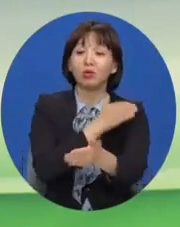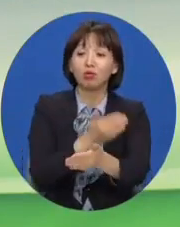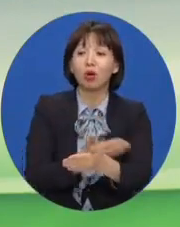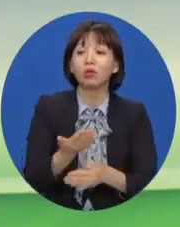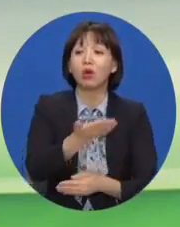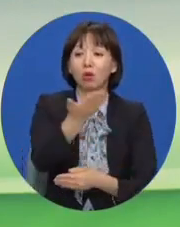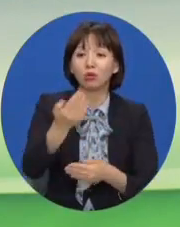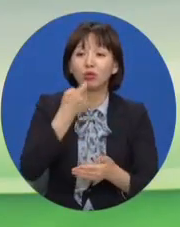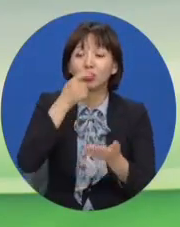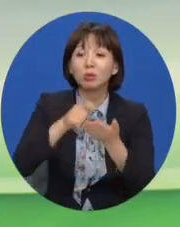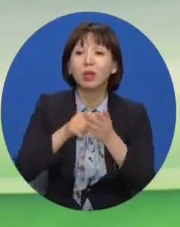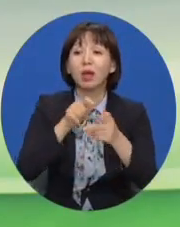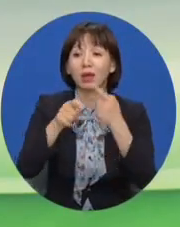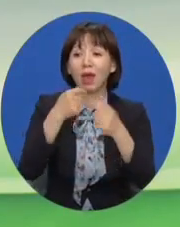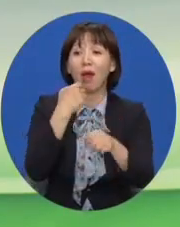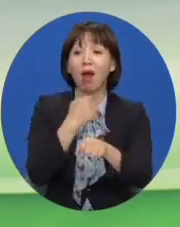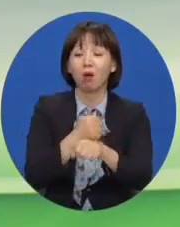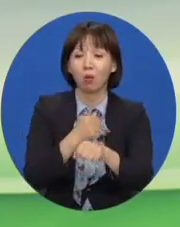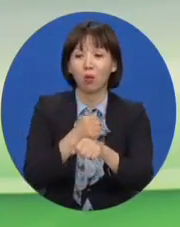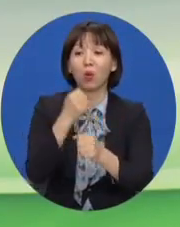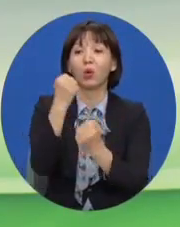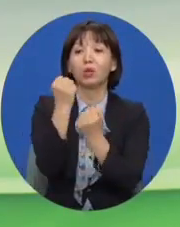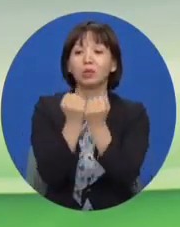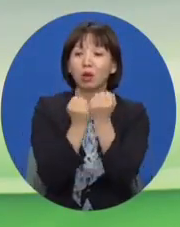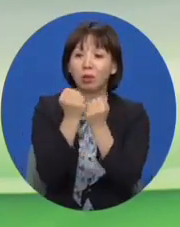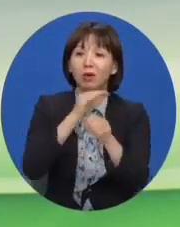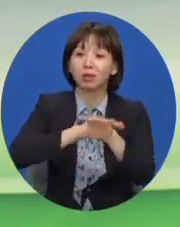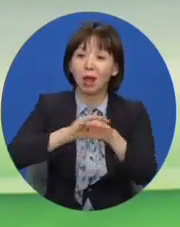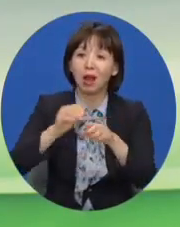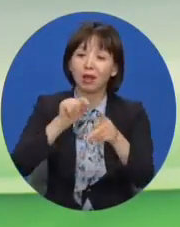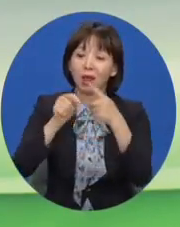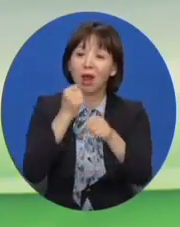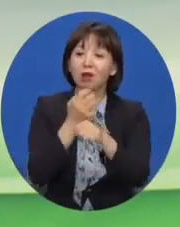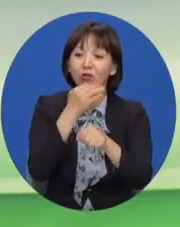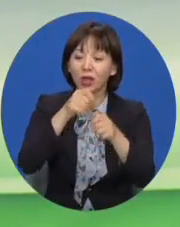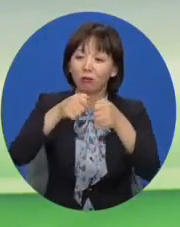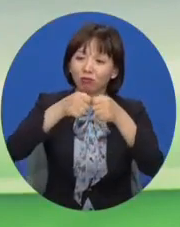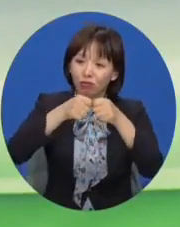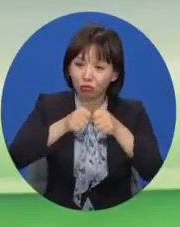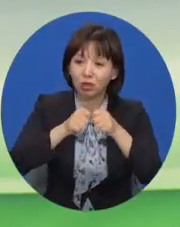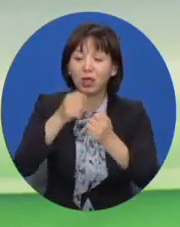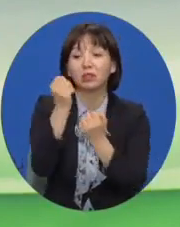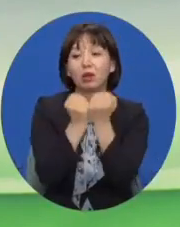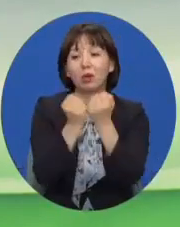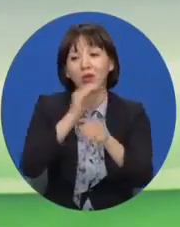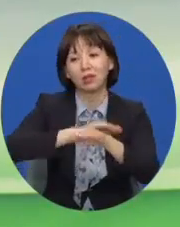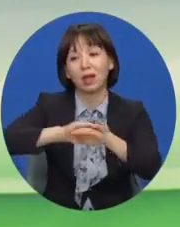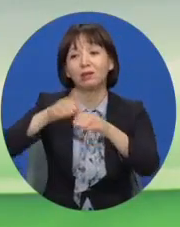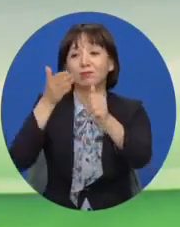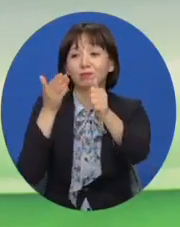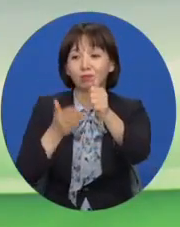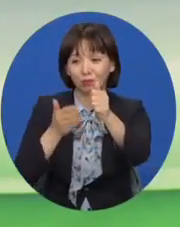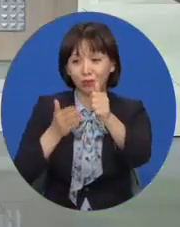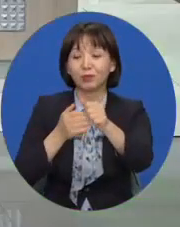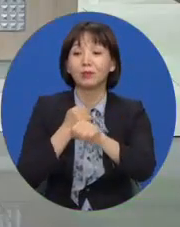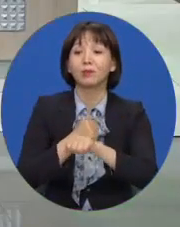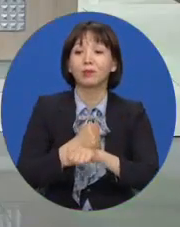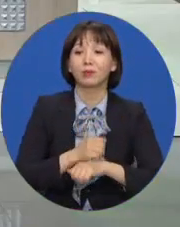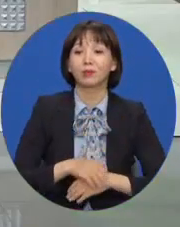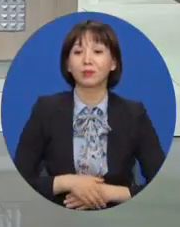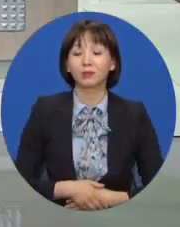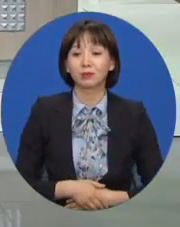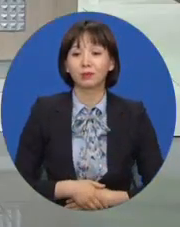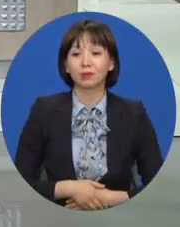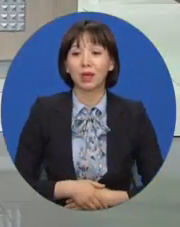쉽게 이해하고 좀 설명이 납득될 수 있도록 구체적으로 설명을 잘 해주시기를 아울러서 좀 부탁을